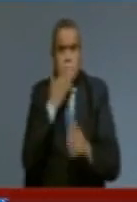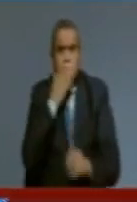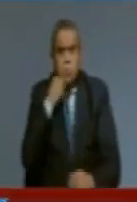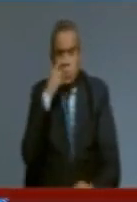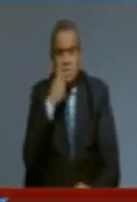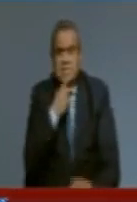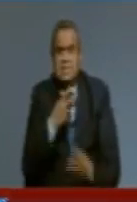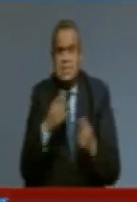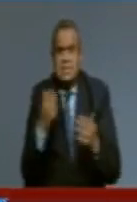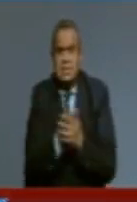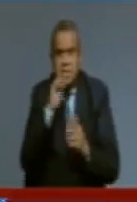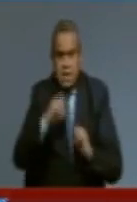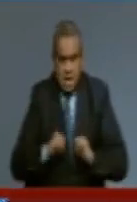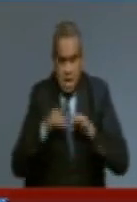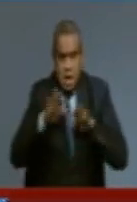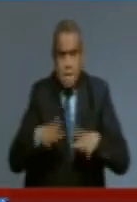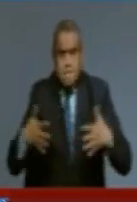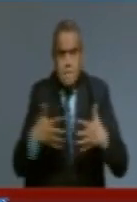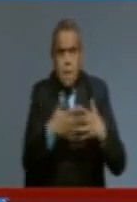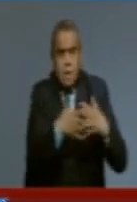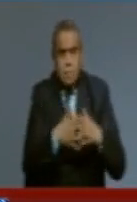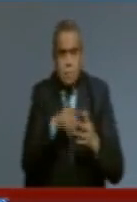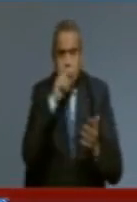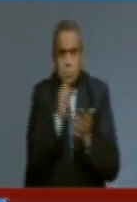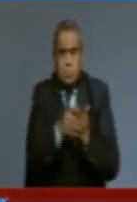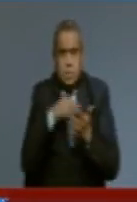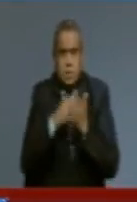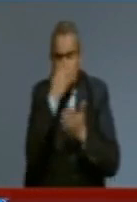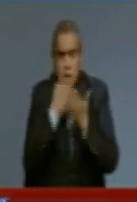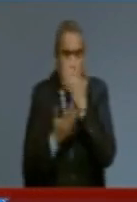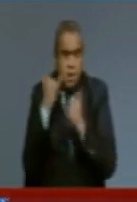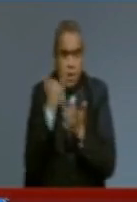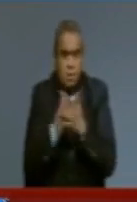نعيش جنبا على جنب على مدى قرون فحسب، بل